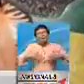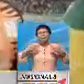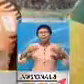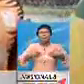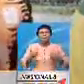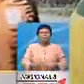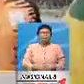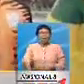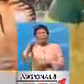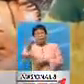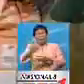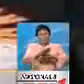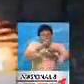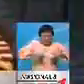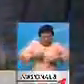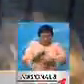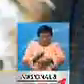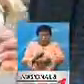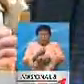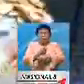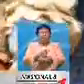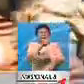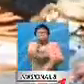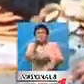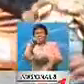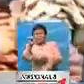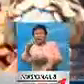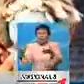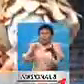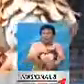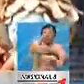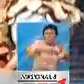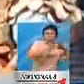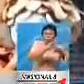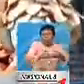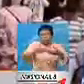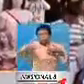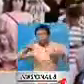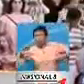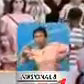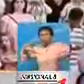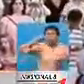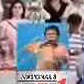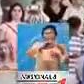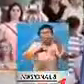gembira selain memenangi emas Ziad turut mencipta rekod dunia dengan jarak lontaran